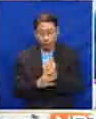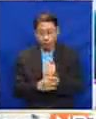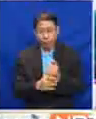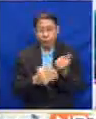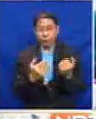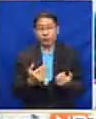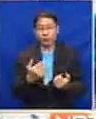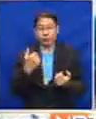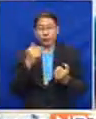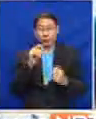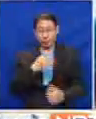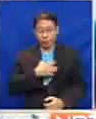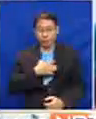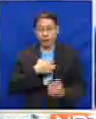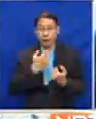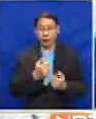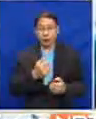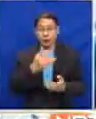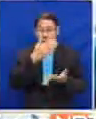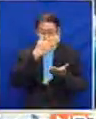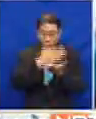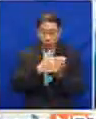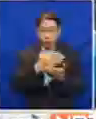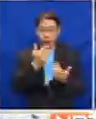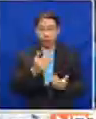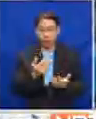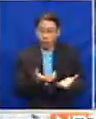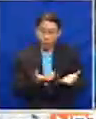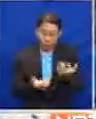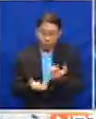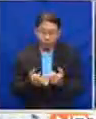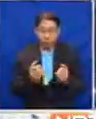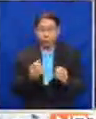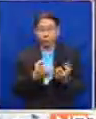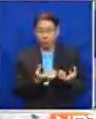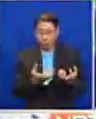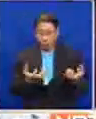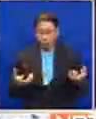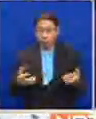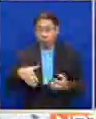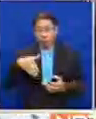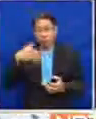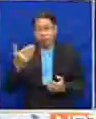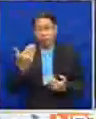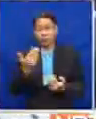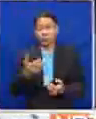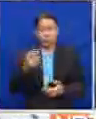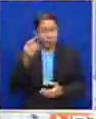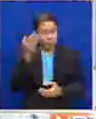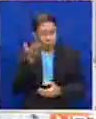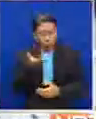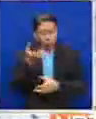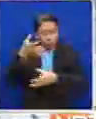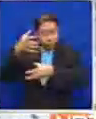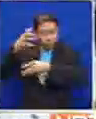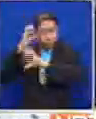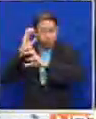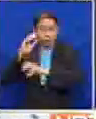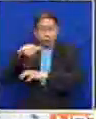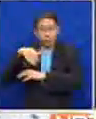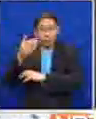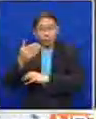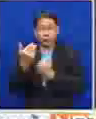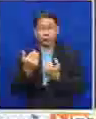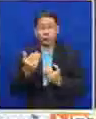บ้านพงพาต้องการให้ระงับคำสั่งการรื้อถอนเครื่องมือประมุงออกไปก่อนรวมทั้งขอให้ทบทวนคำสั่งใหม่อีกครั้งหนึ่ง